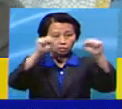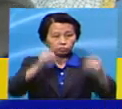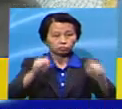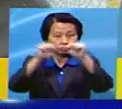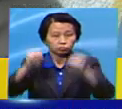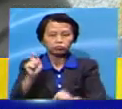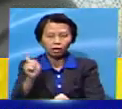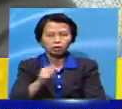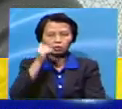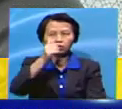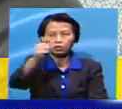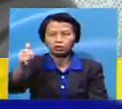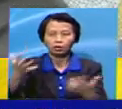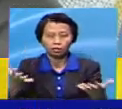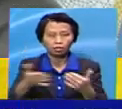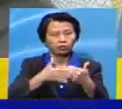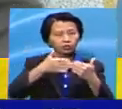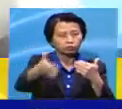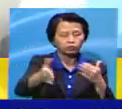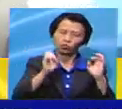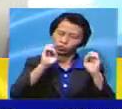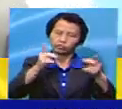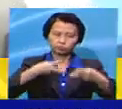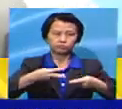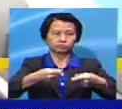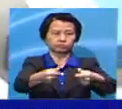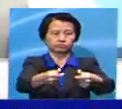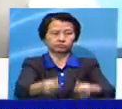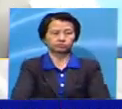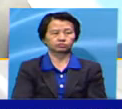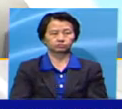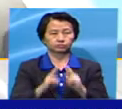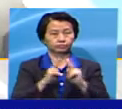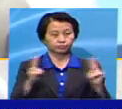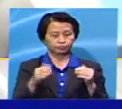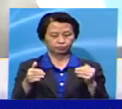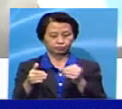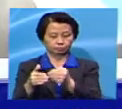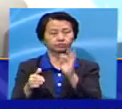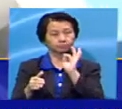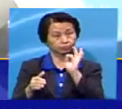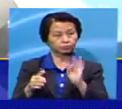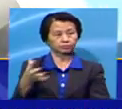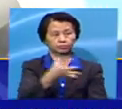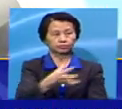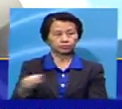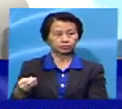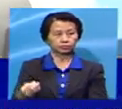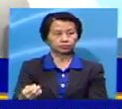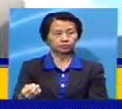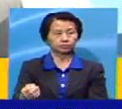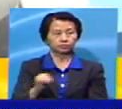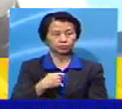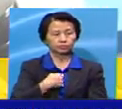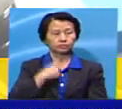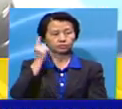goes. So far, I think it's quite smooth. Very near, and I